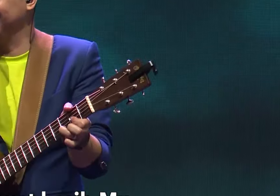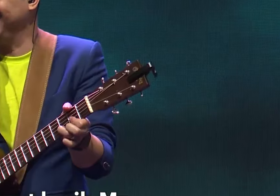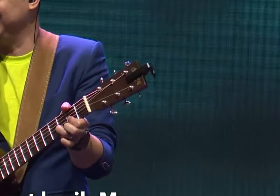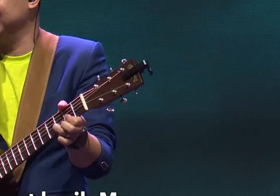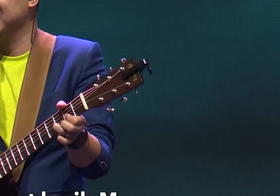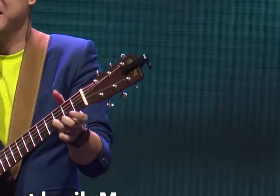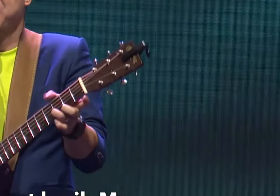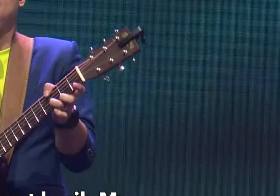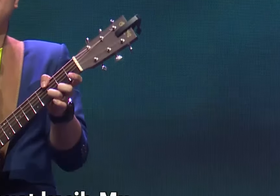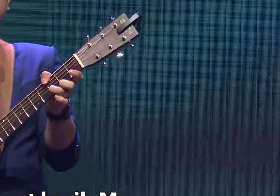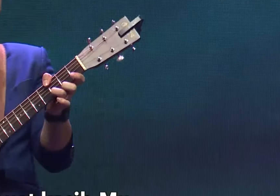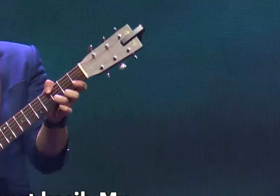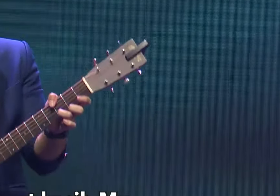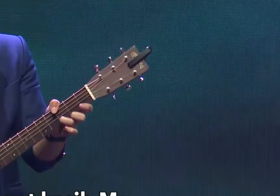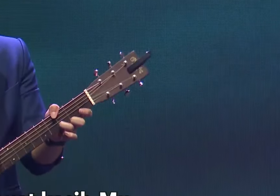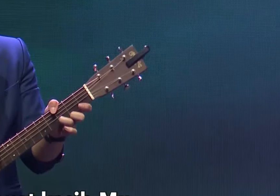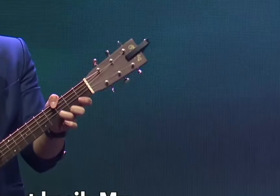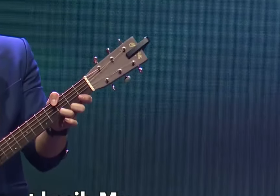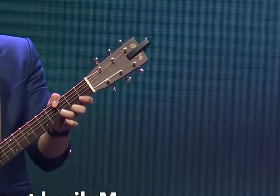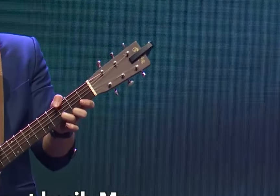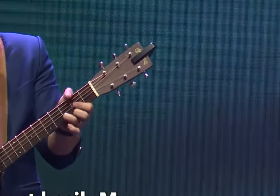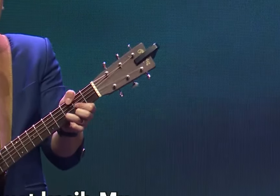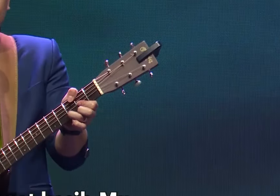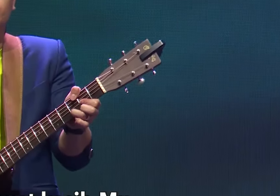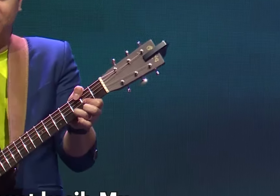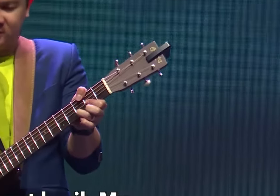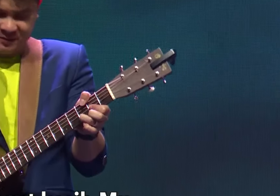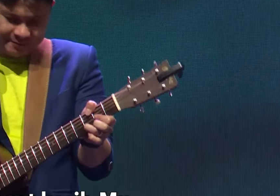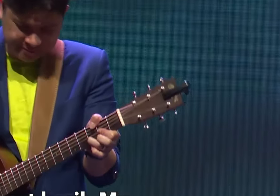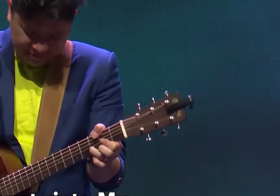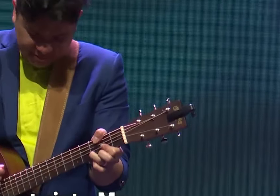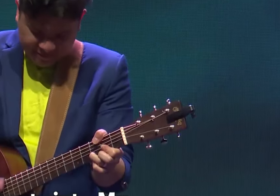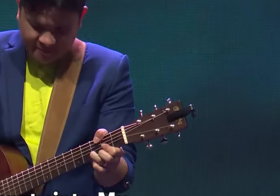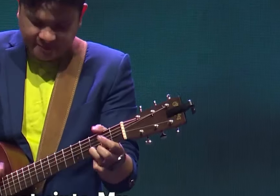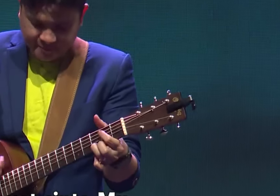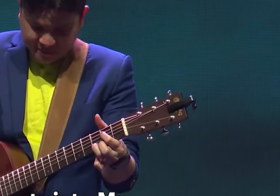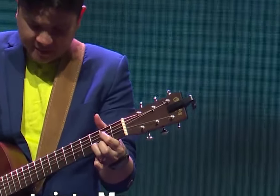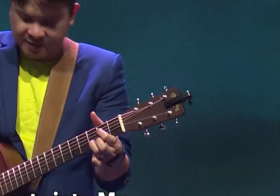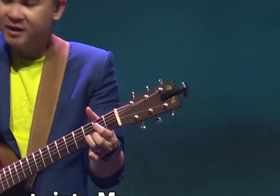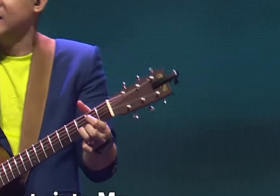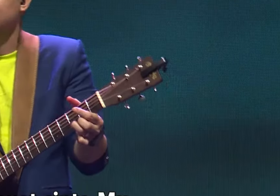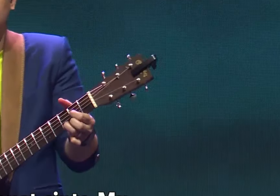kasih buat kasih-Mu.